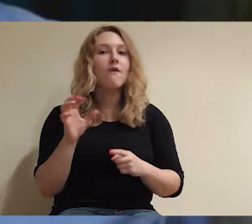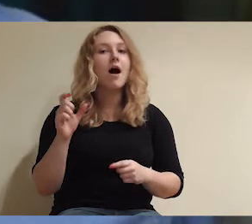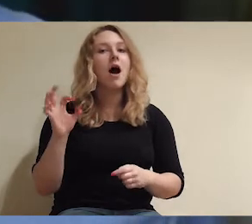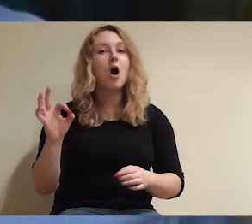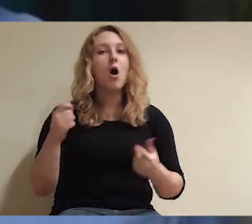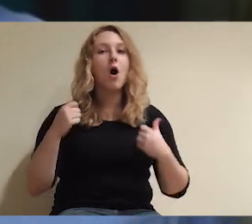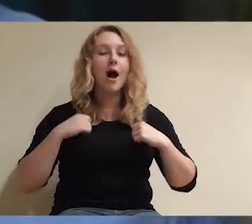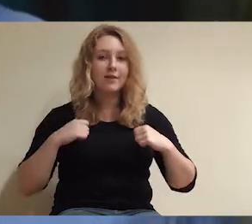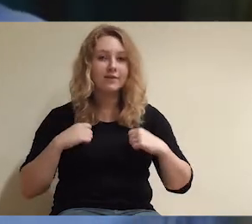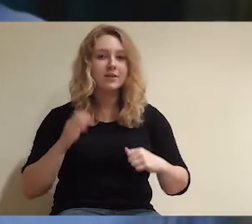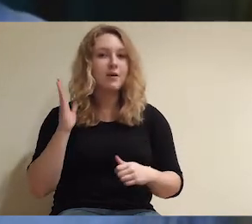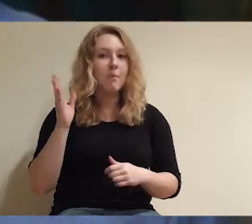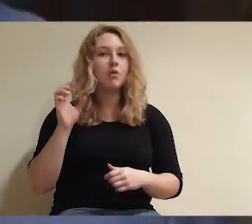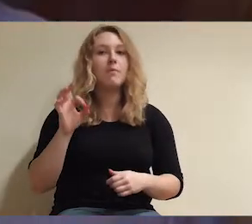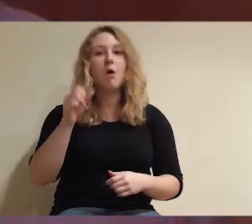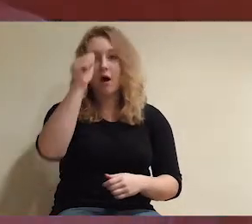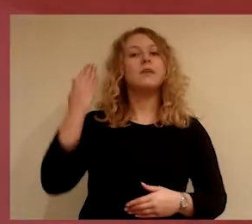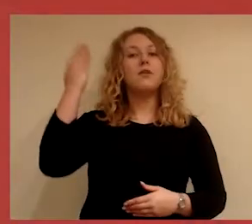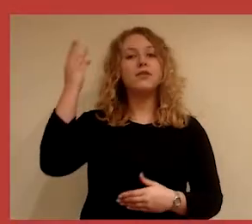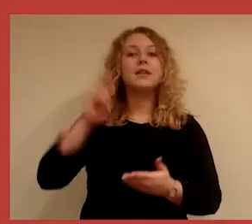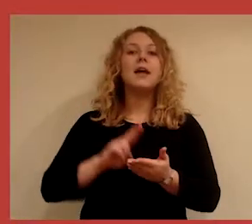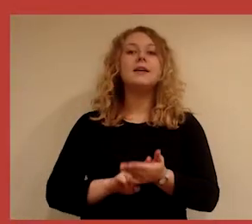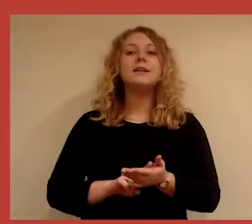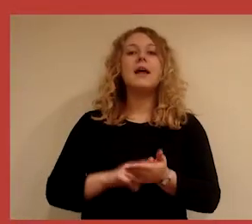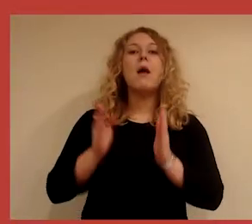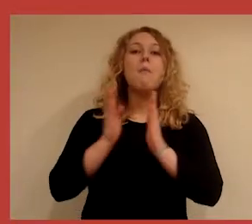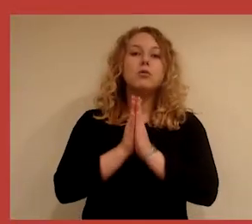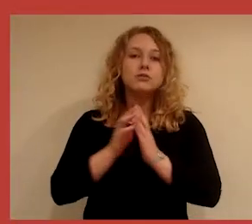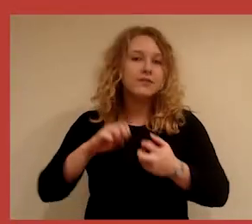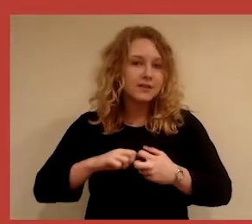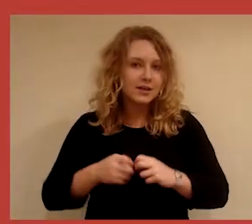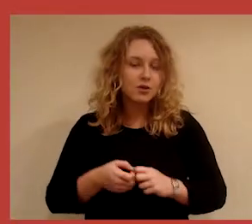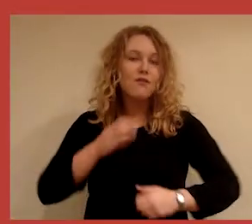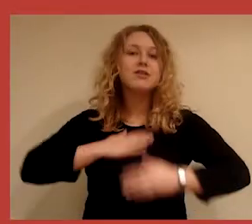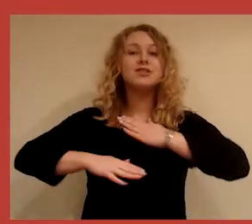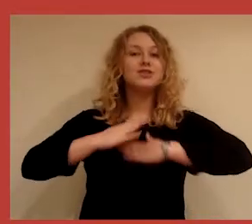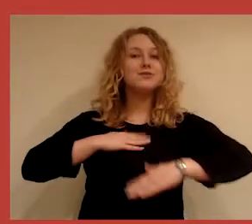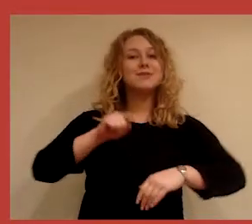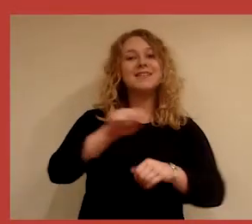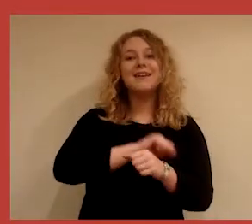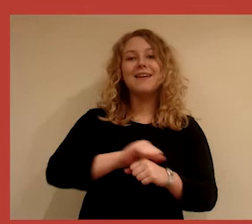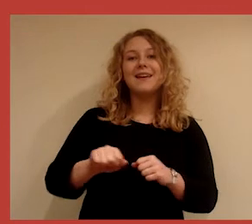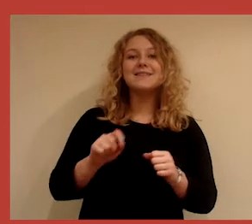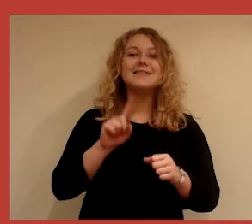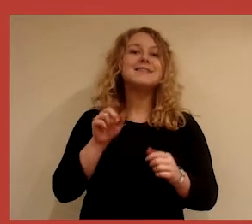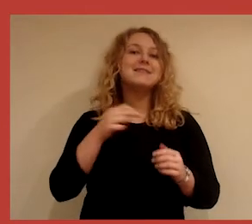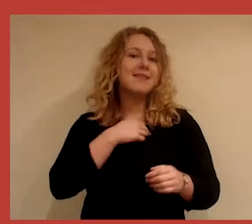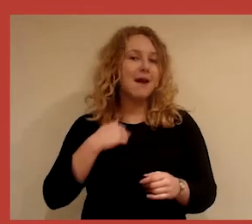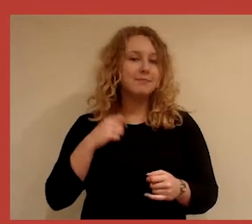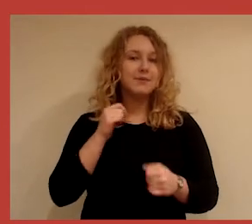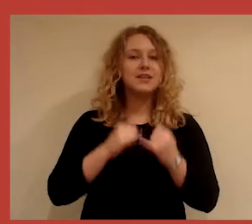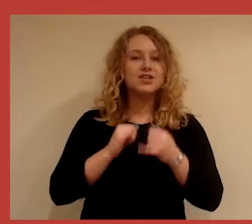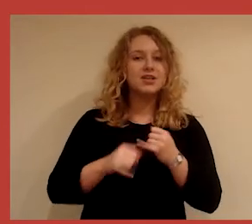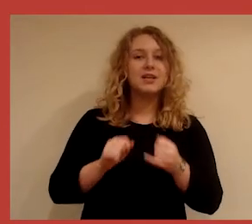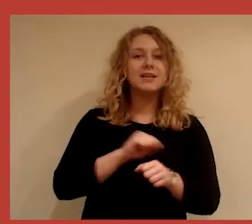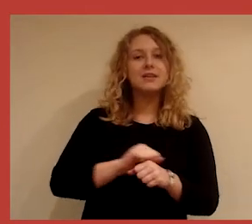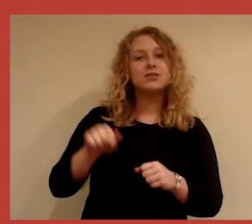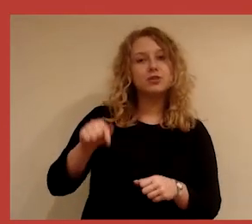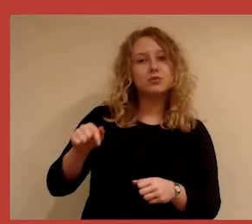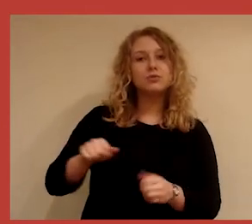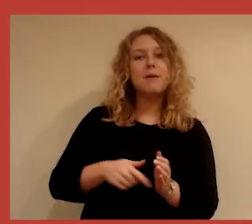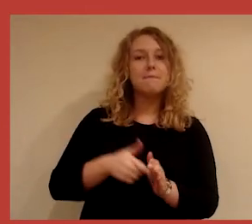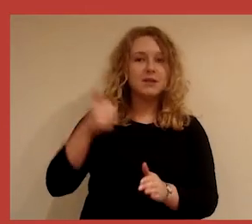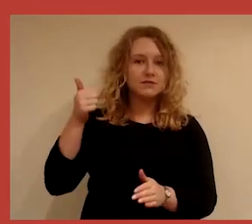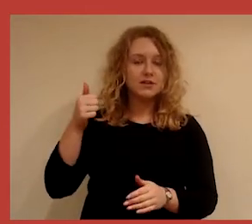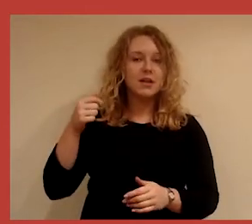medytować. Do zobaczenia. Witaj na medytacji online. Cieszymy się, że jesteś z nami. Jeśli to Twój pierwszy